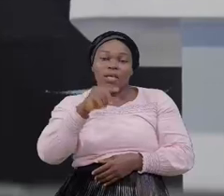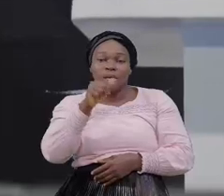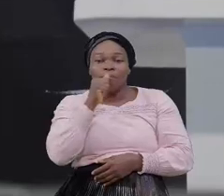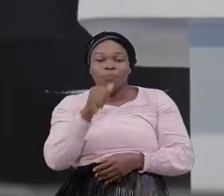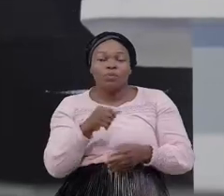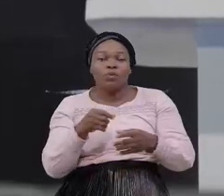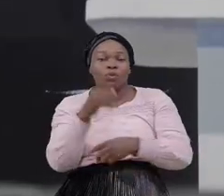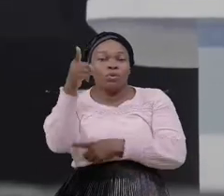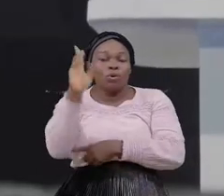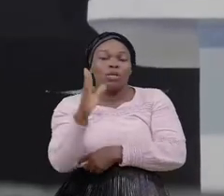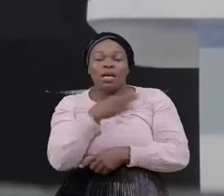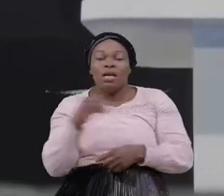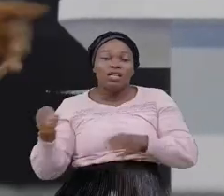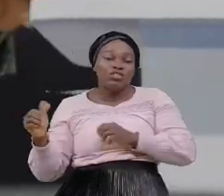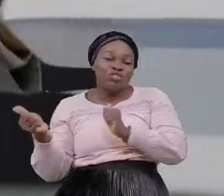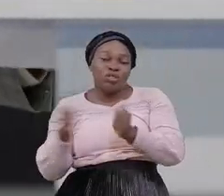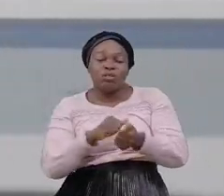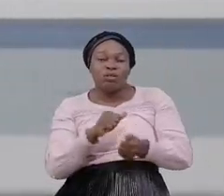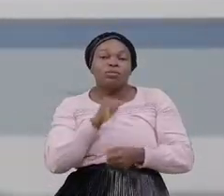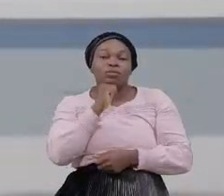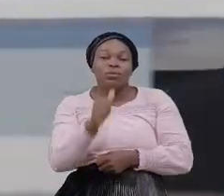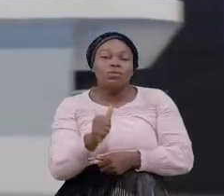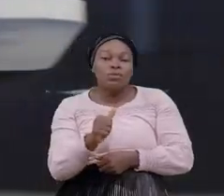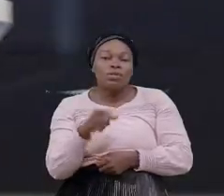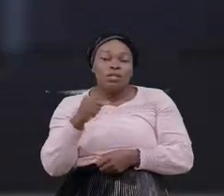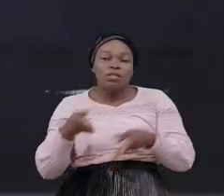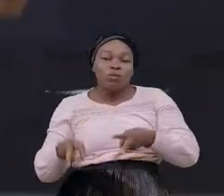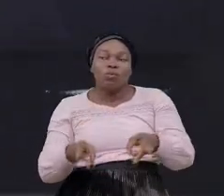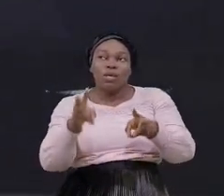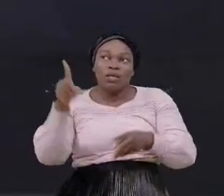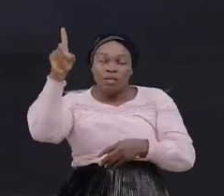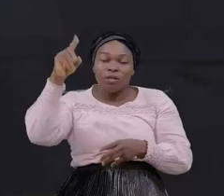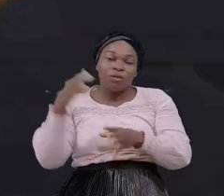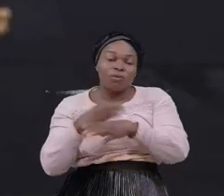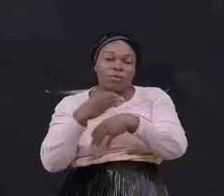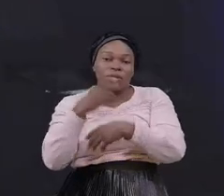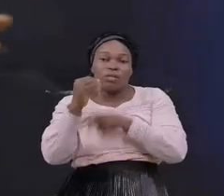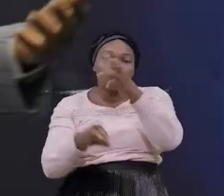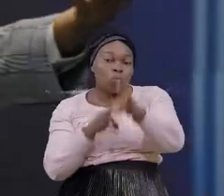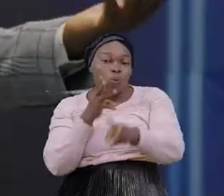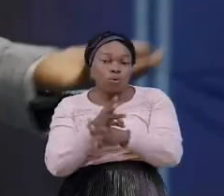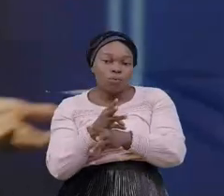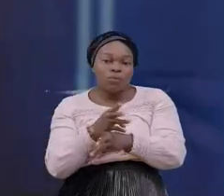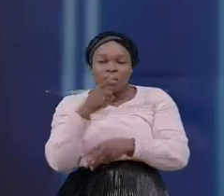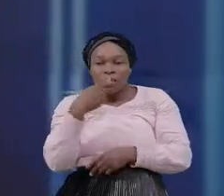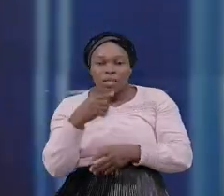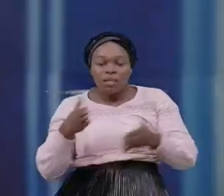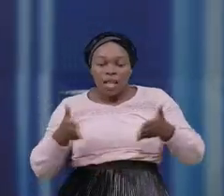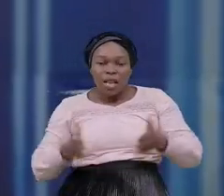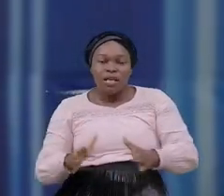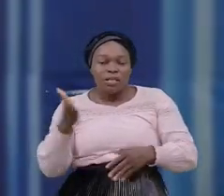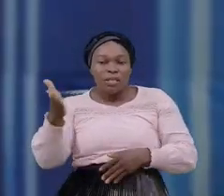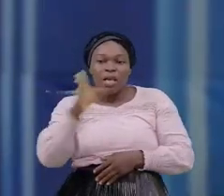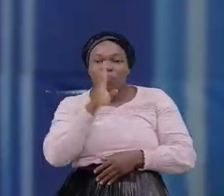Et tel qu'il a créé le monde, il dit qu'il y a la lumière et